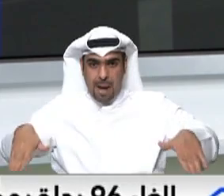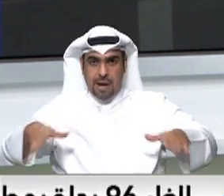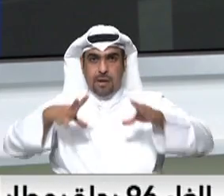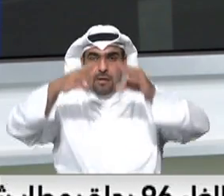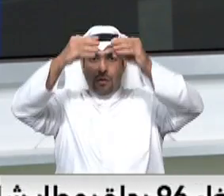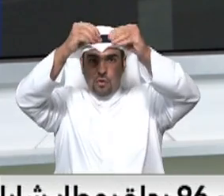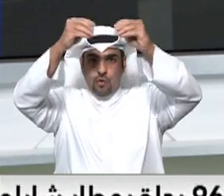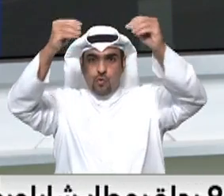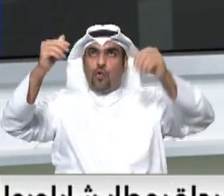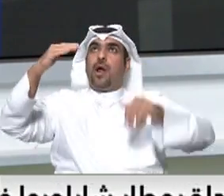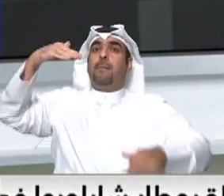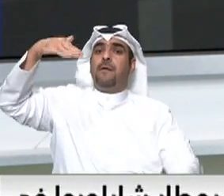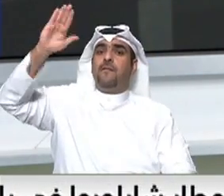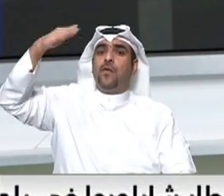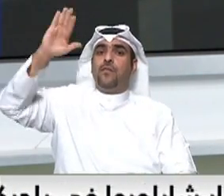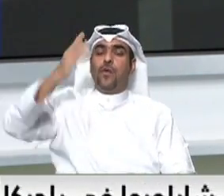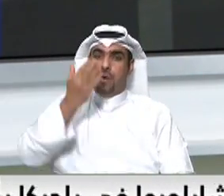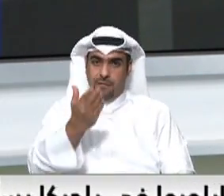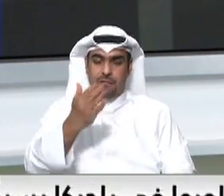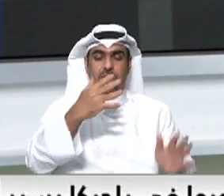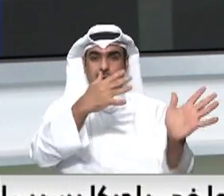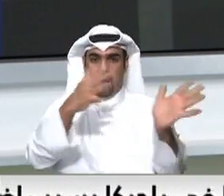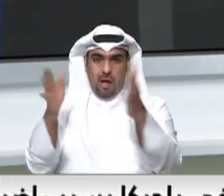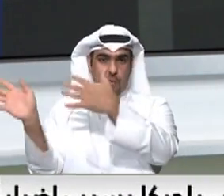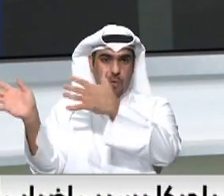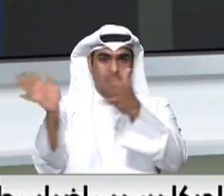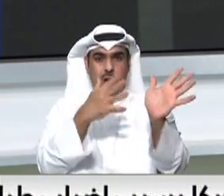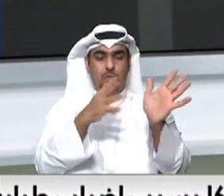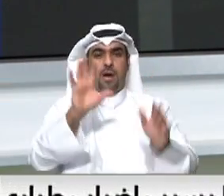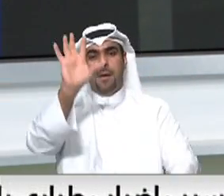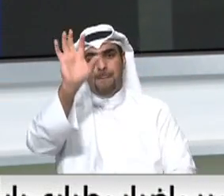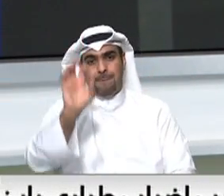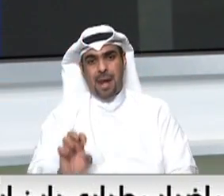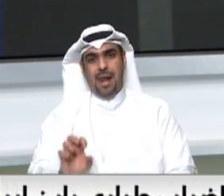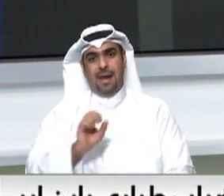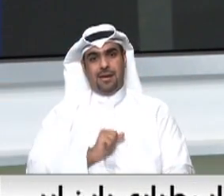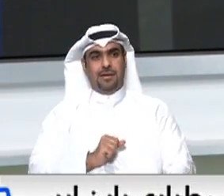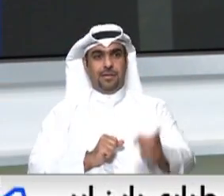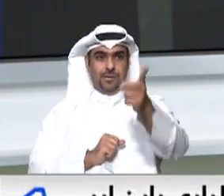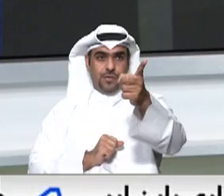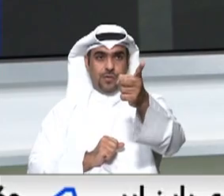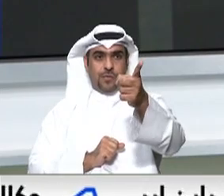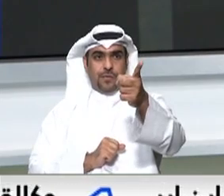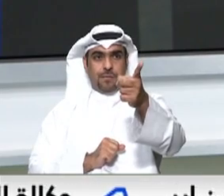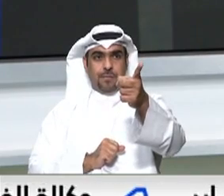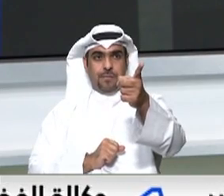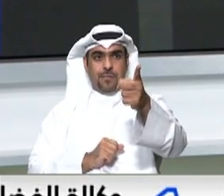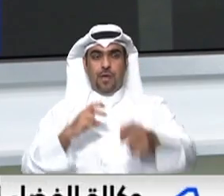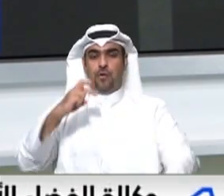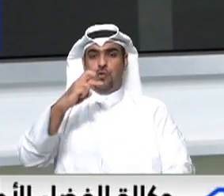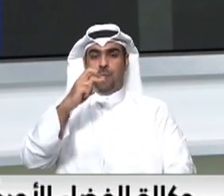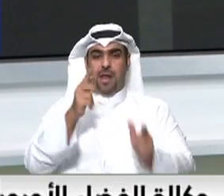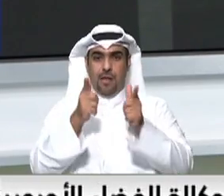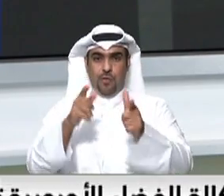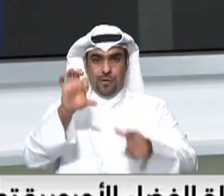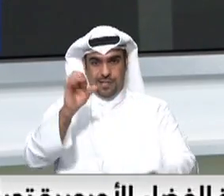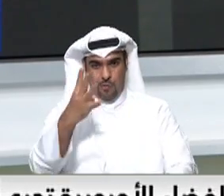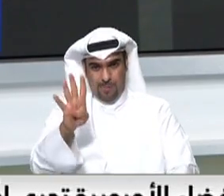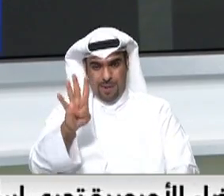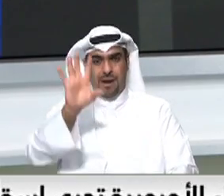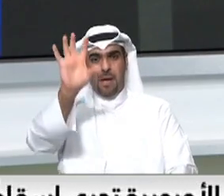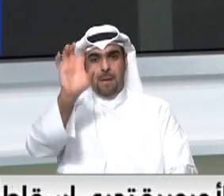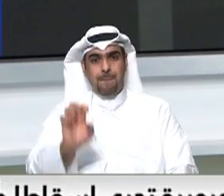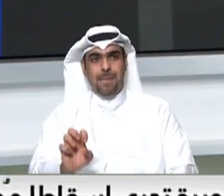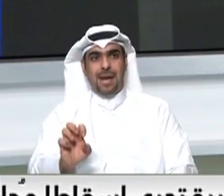بعض المناطق السكنيه بنشاط الرياح والغبار خلال المساء الاجواء الحاره ايضا مستمره ويانا الصخره تتراوح ما بين الثلاثين الى